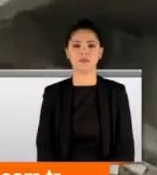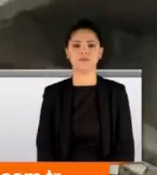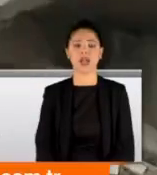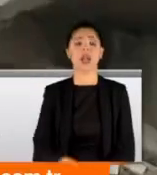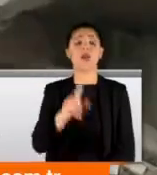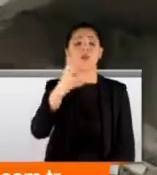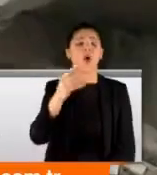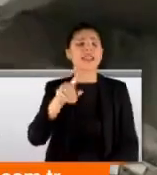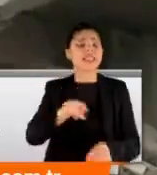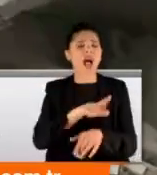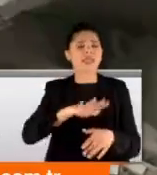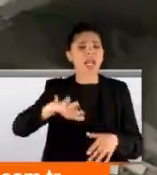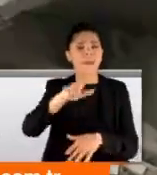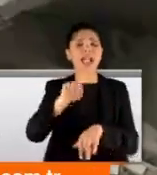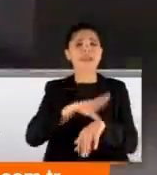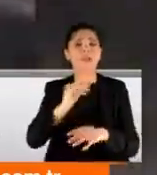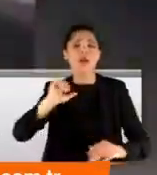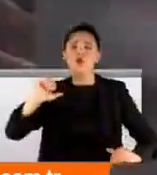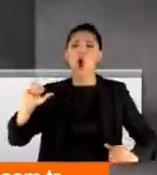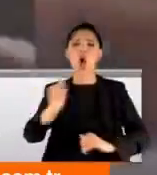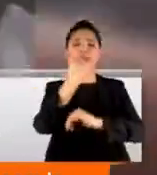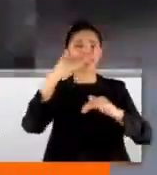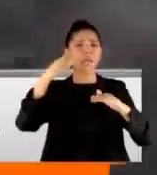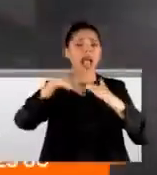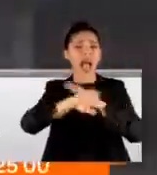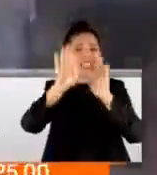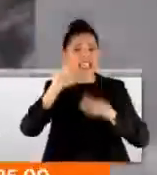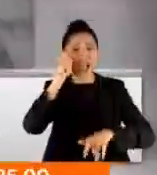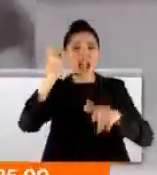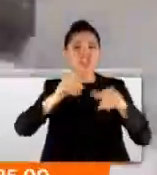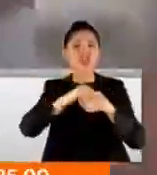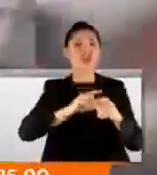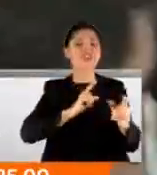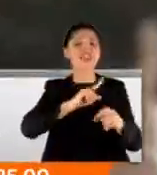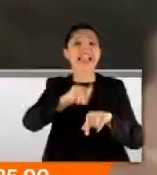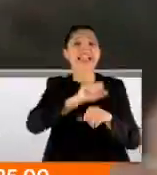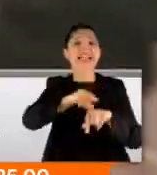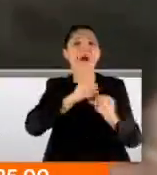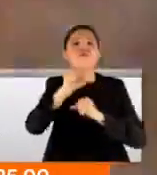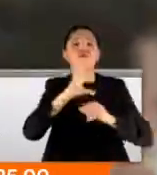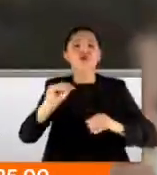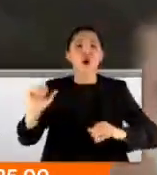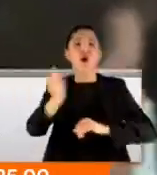Geçen her saniye enkaz altındakilerin aleyhine işliyordu. Herkes zamanla yarışa girdi.